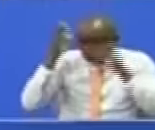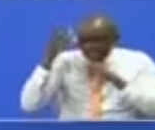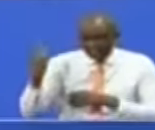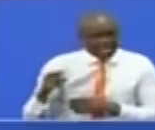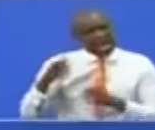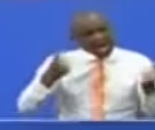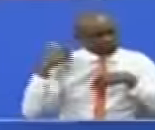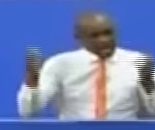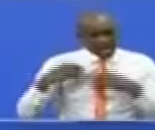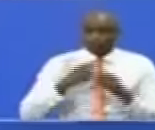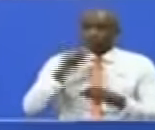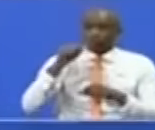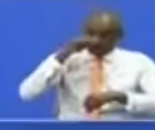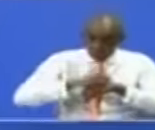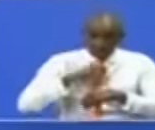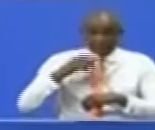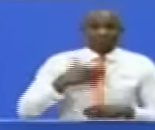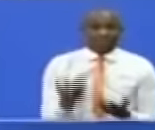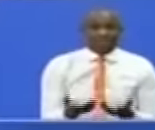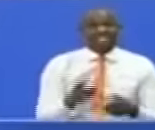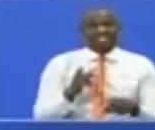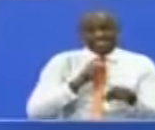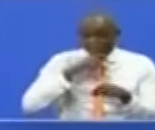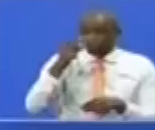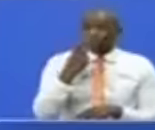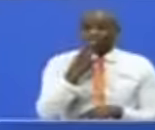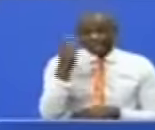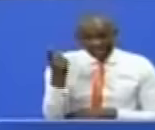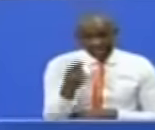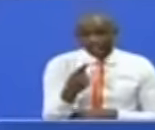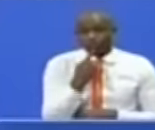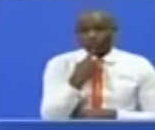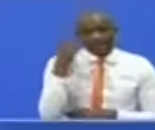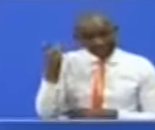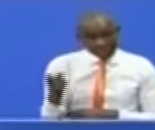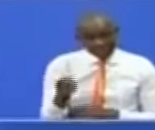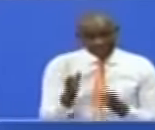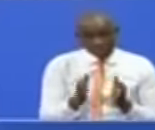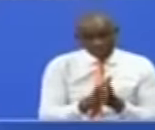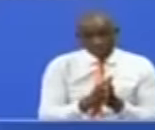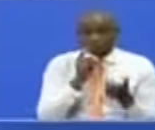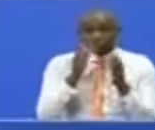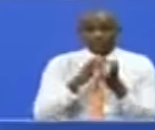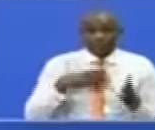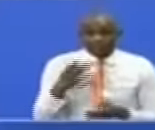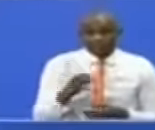shule, pia wao wajione kama ni wa Kenya. Maana ukienda kule Turkana ama ukienda kule huko juu ukianza kuongea na jamaa